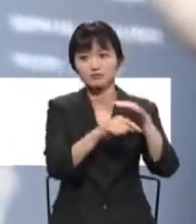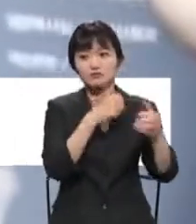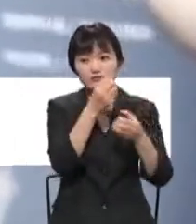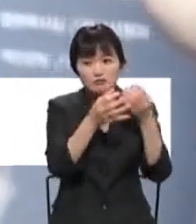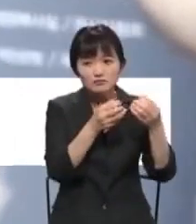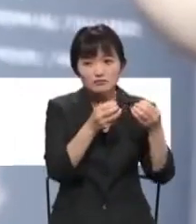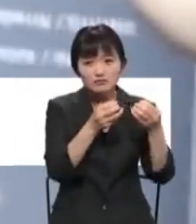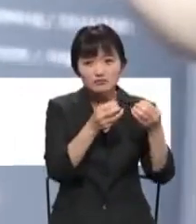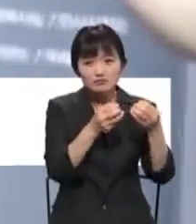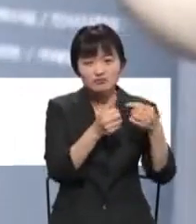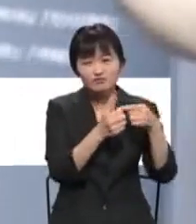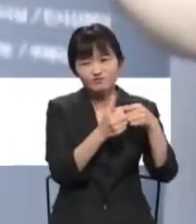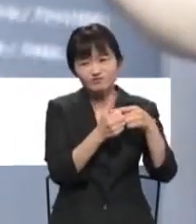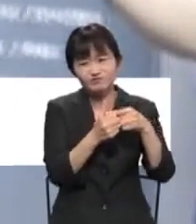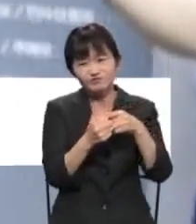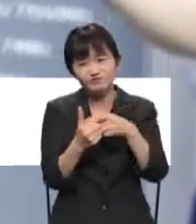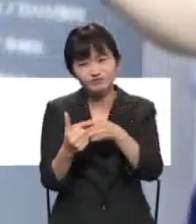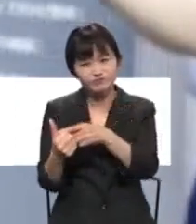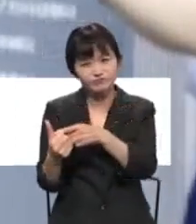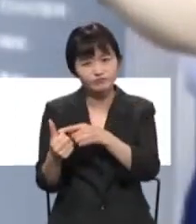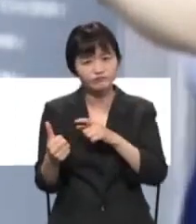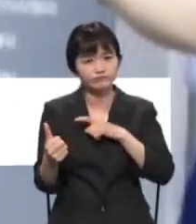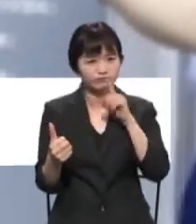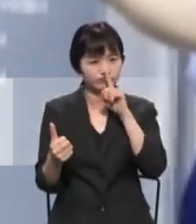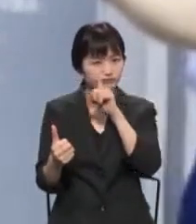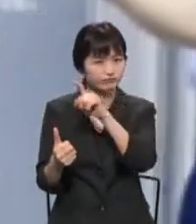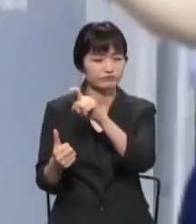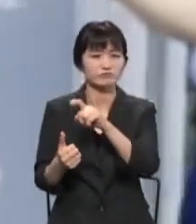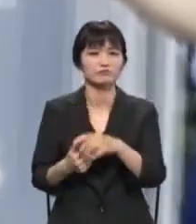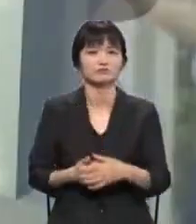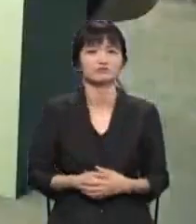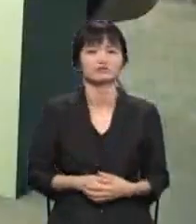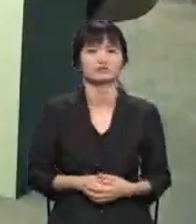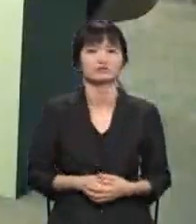이끌어내려고 한거 아닌가 이렇게 저는 의심이 되고요.